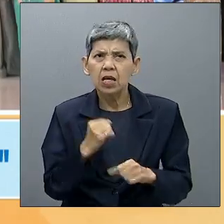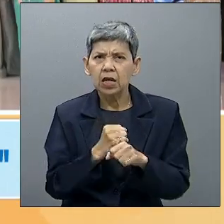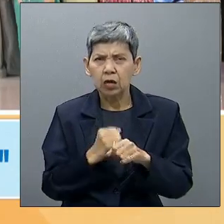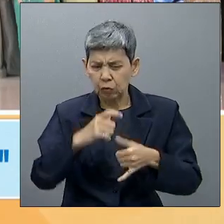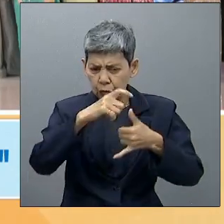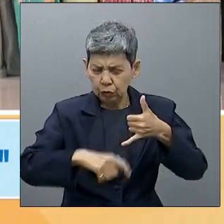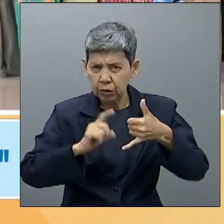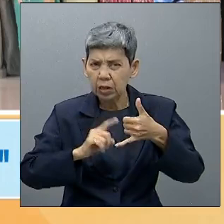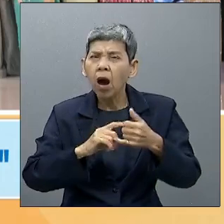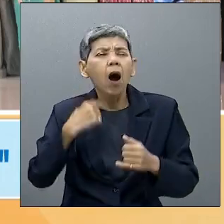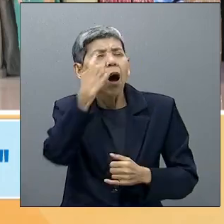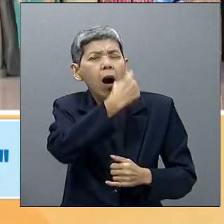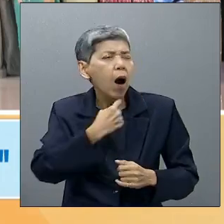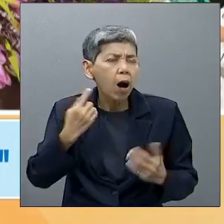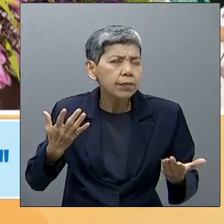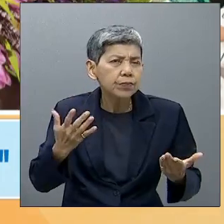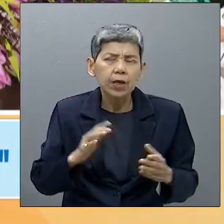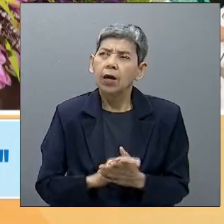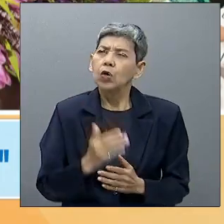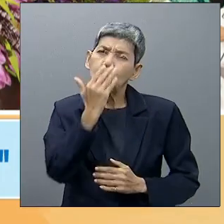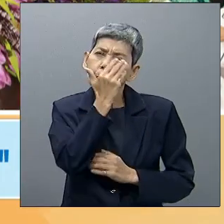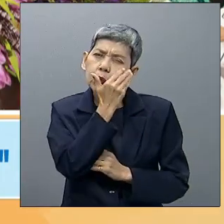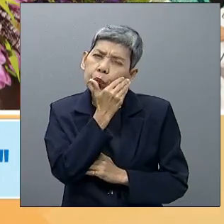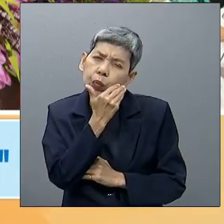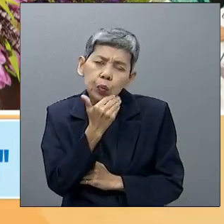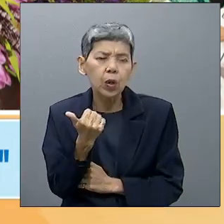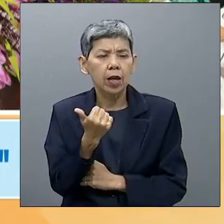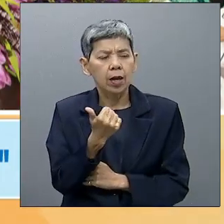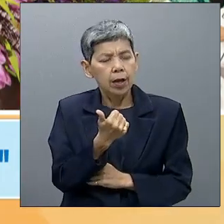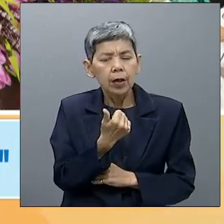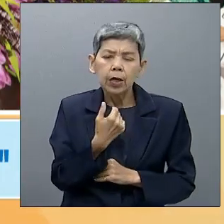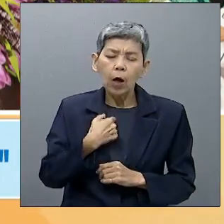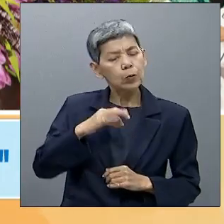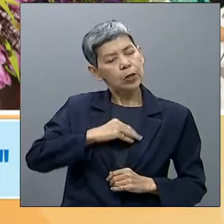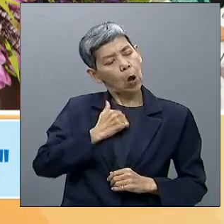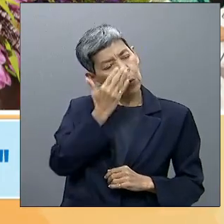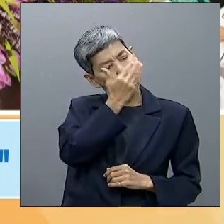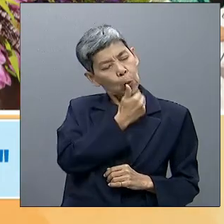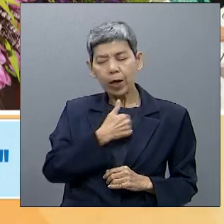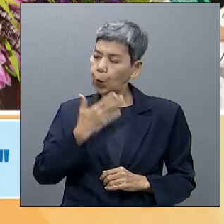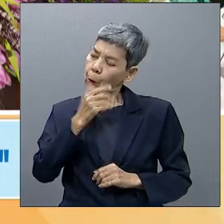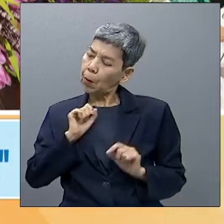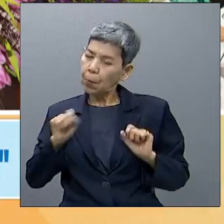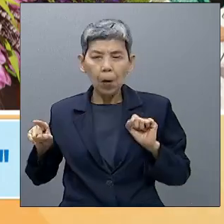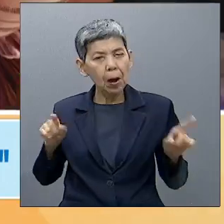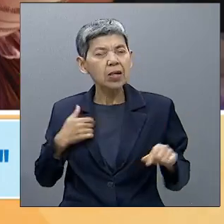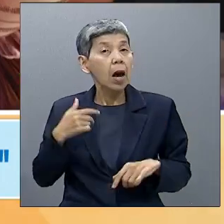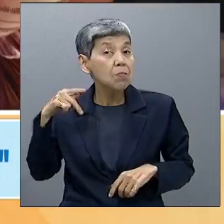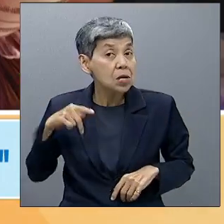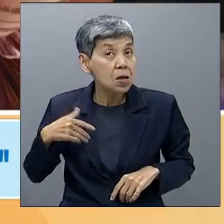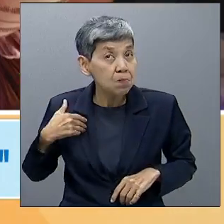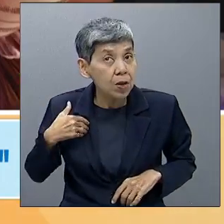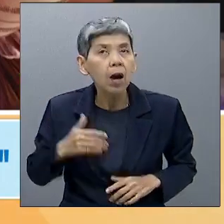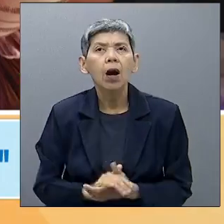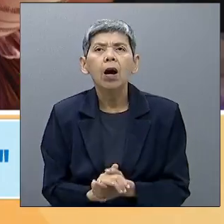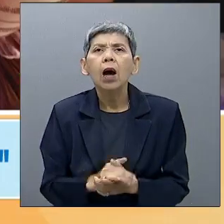privilege นั่นก็คือใครก็ตามที่อาจจะสวยกว่าคนอื่นเขาในมุมมองของตัวเองก็ได้นะคะอาจจะได้สิทธิพิเศษทีนี้ในมุม